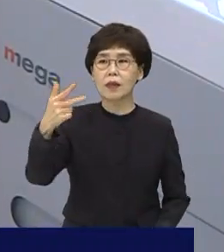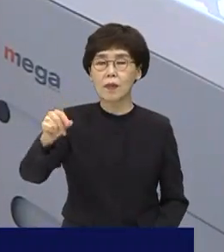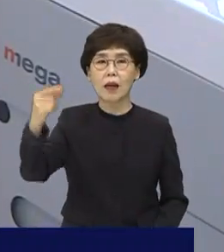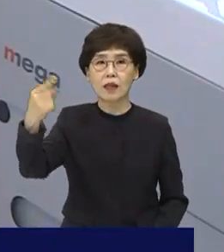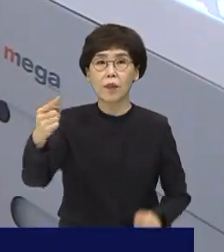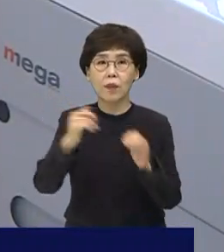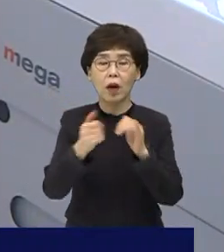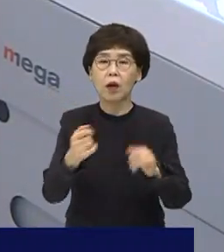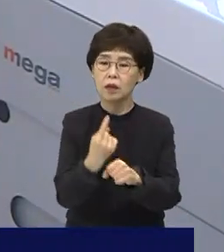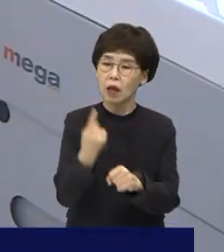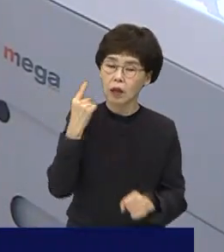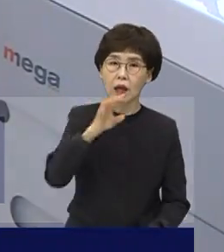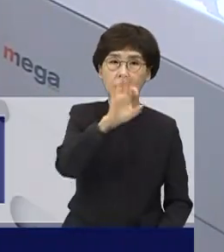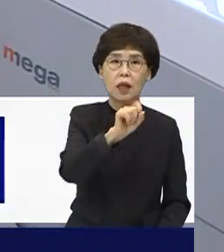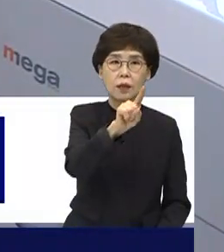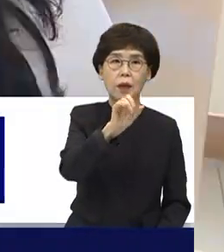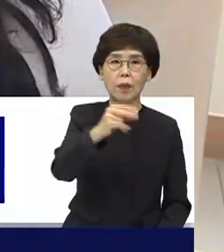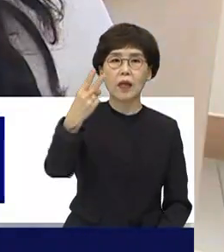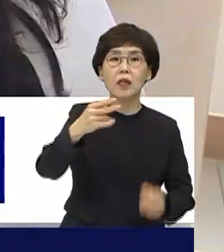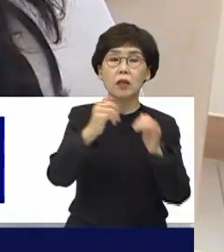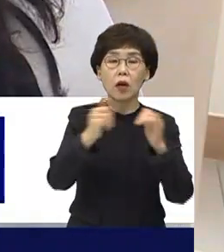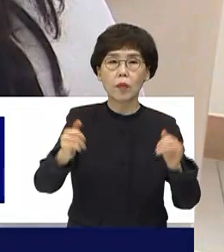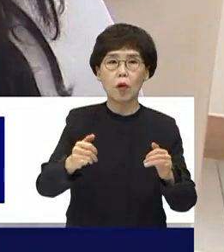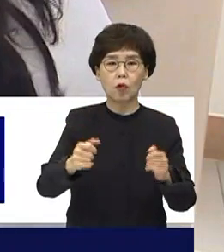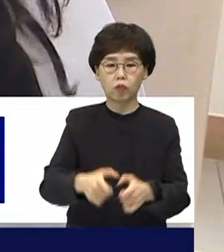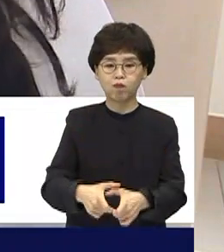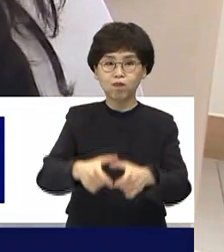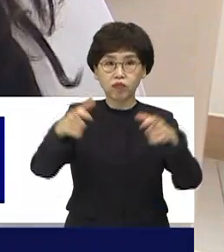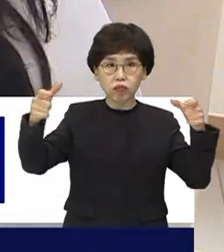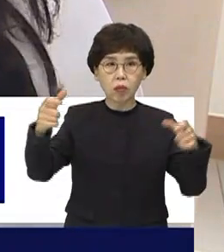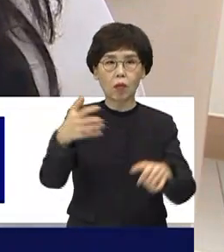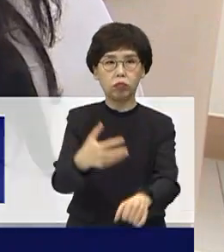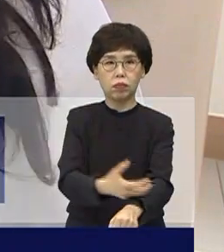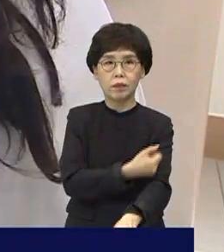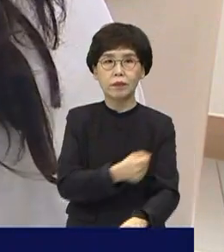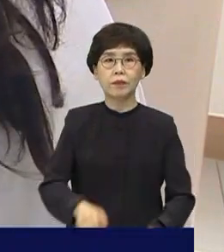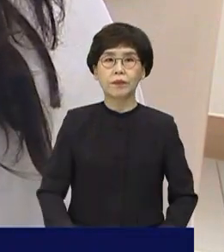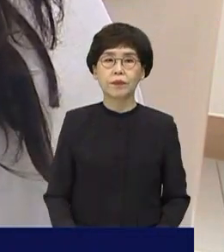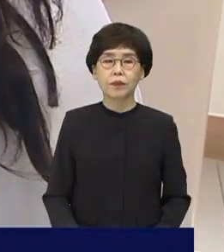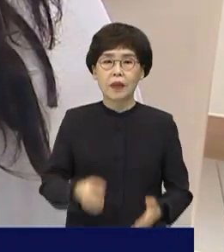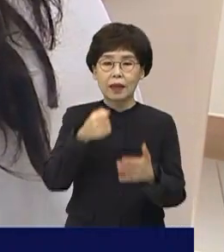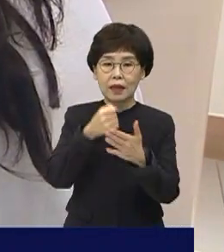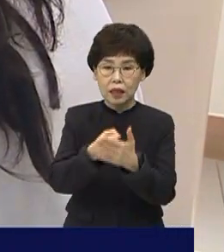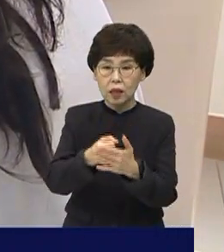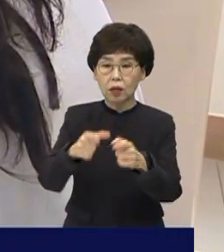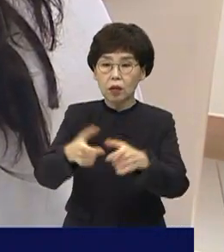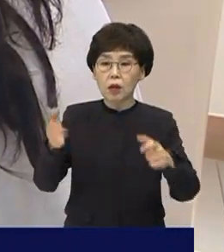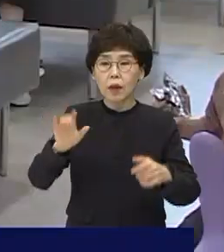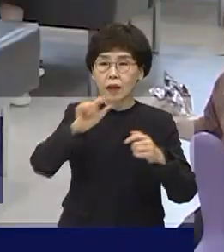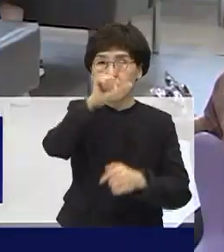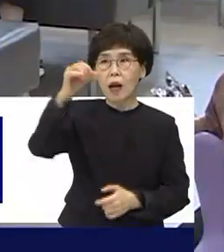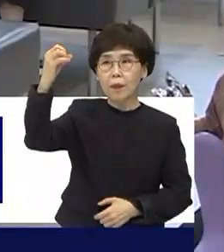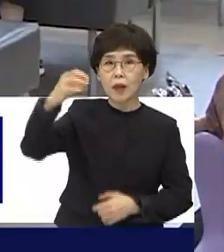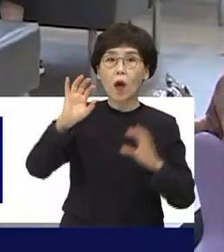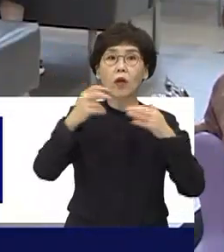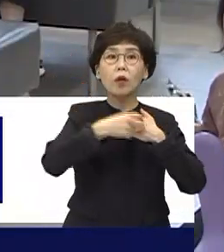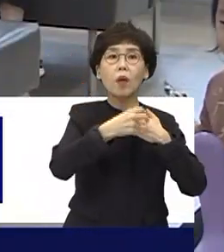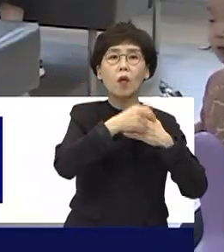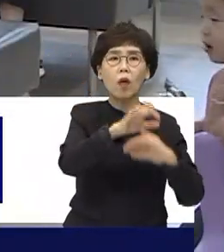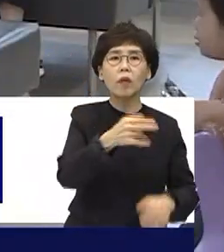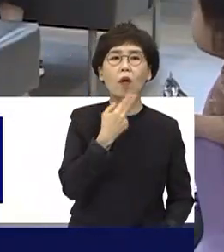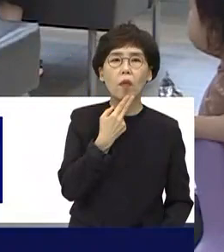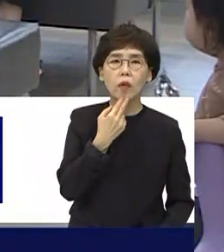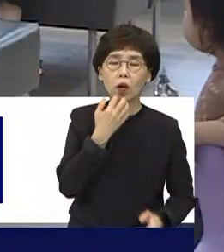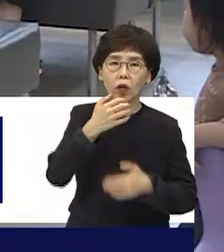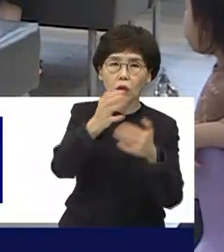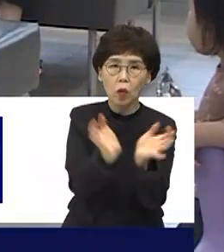1,000명에서 지난해 41만 2,000명으로 해마다 급증하고 있습니다. 지정 확대에도 달빛 어린이병원이 없는